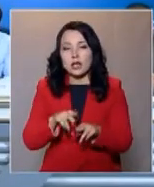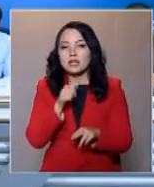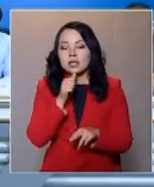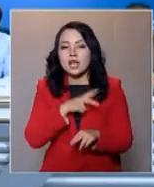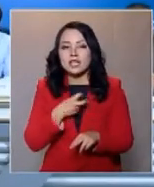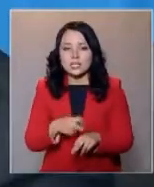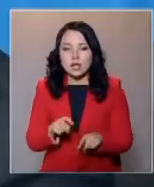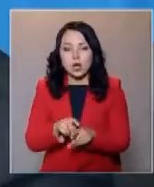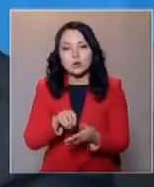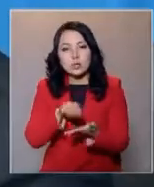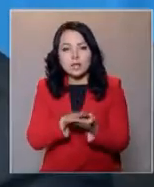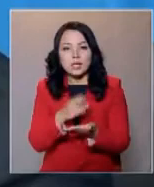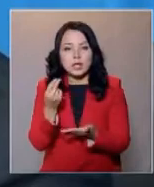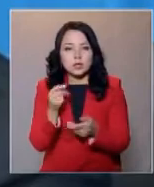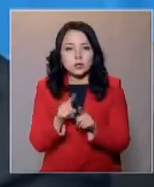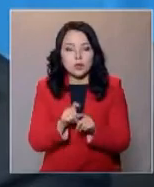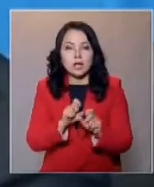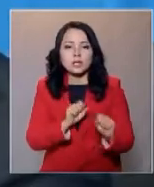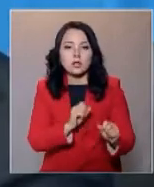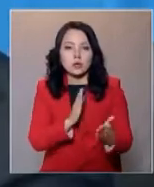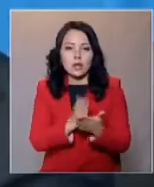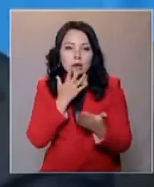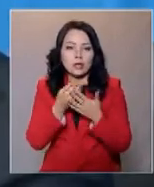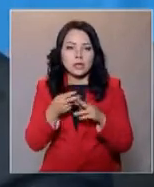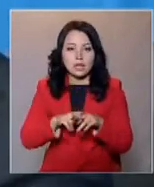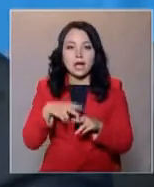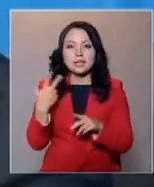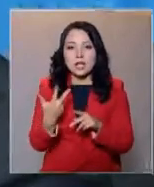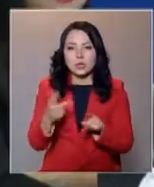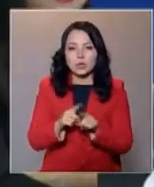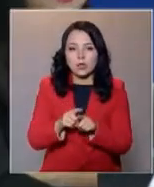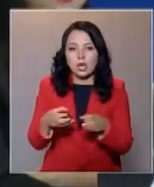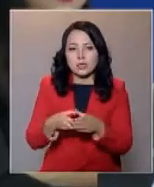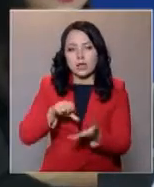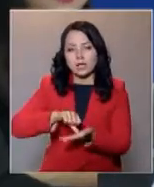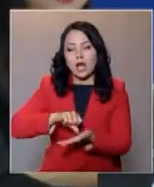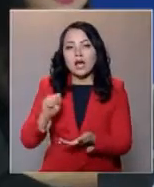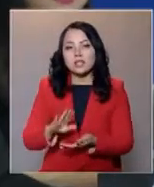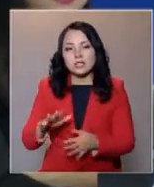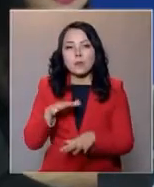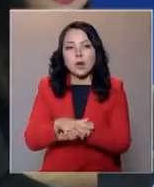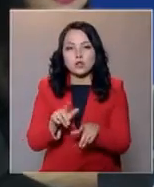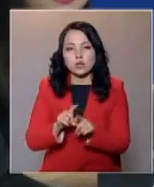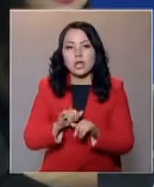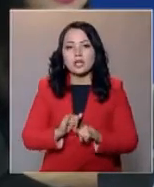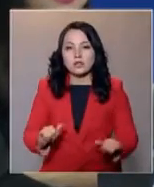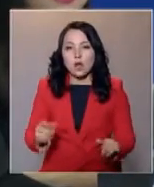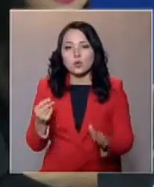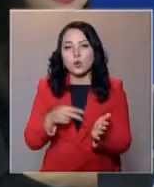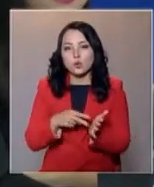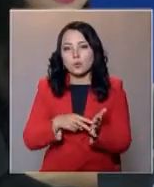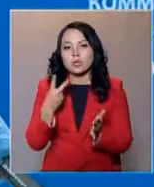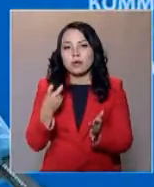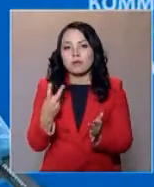риски застрахованы. Кроме того, планируется привлечь третий транш Азиатского банка развития на сумму